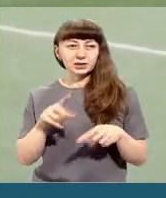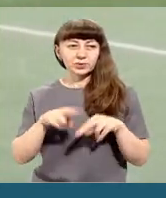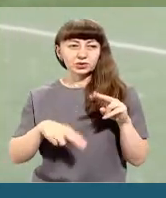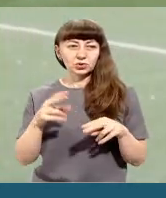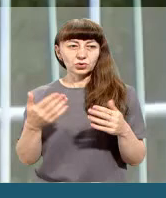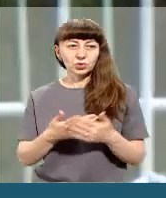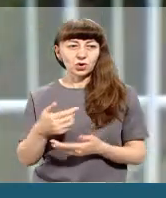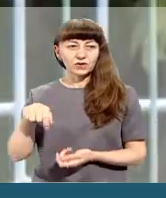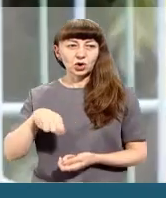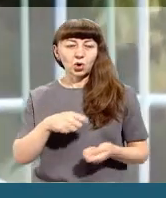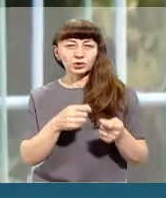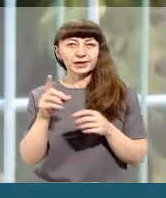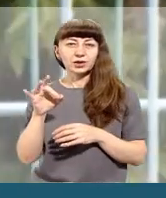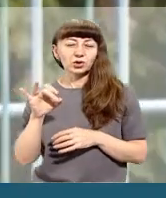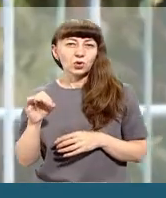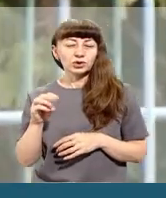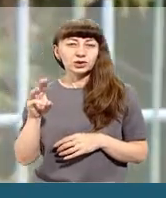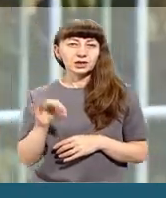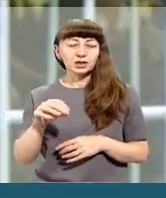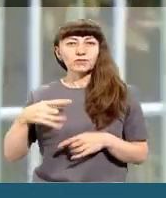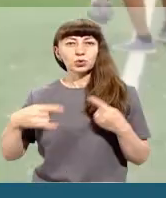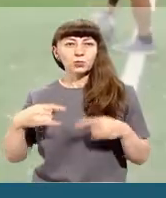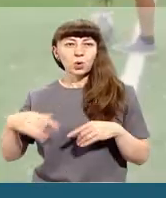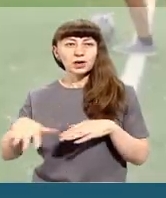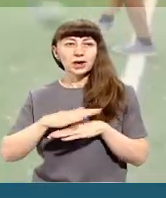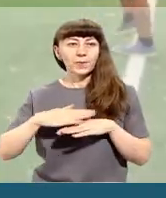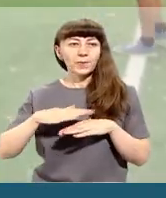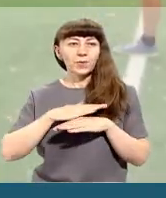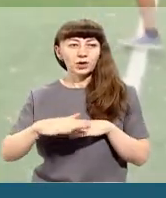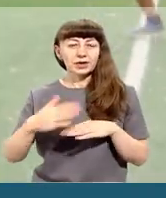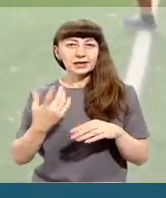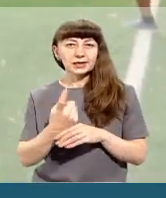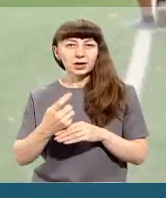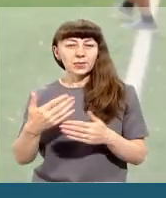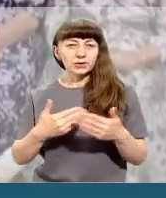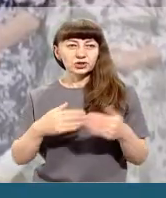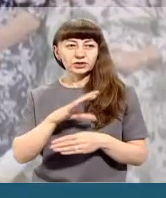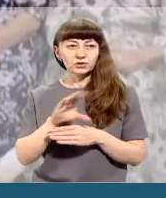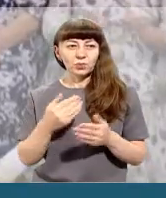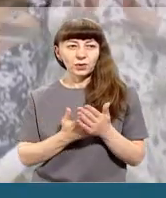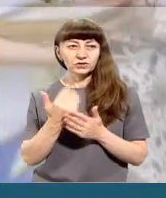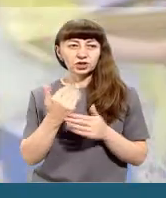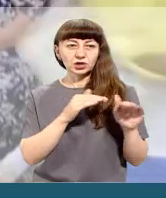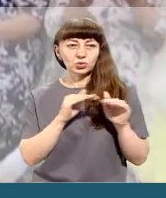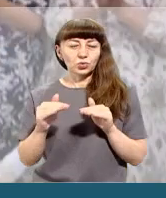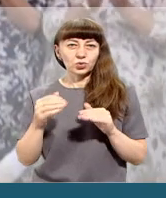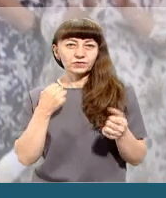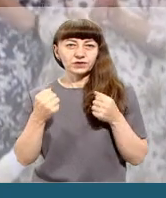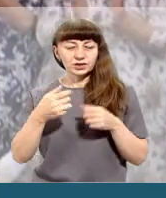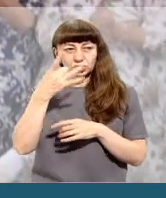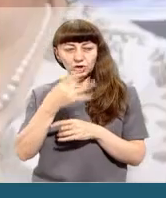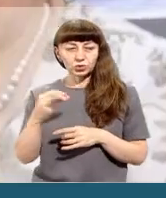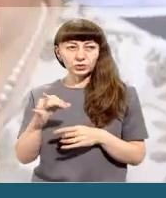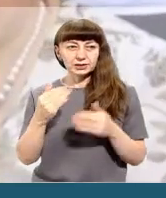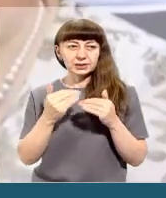построен новый хоккейный корт и футбольное поле. Специалисты отмечают, это прежде всего способствует повышению уровня физической